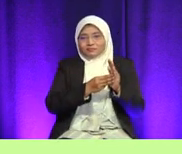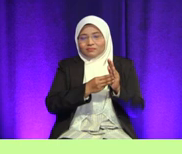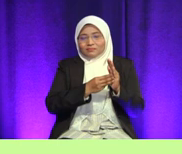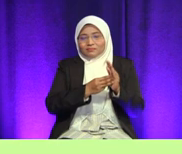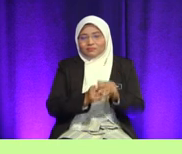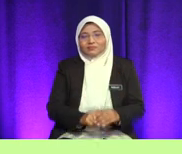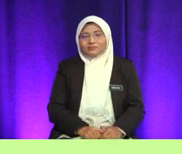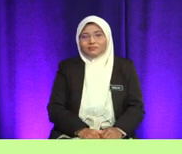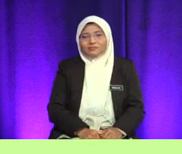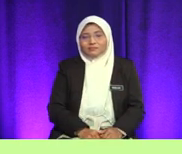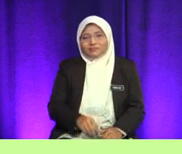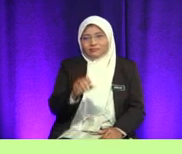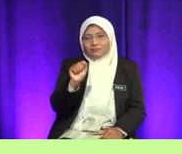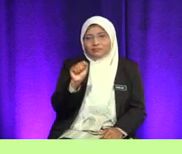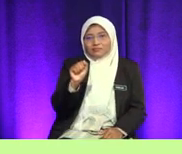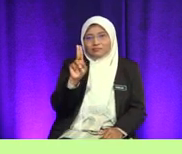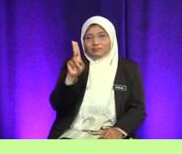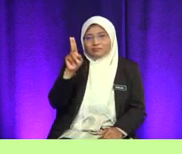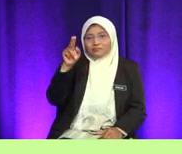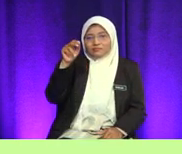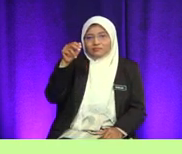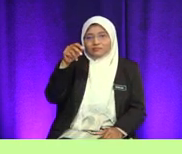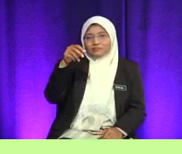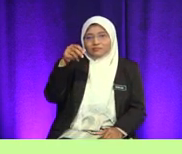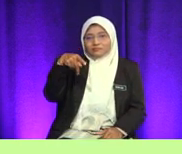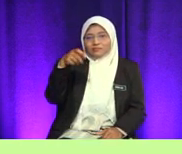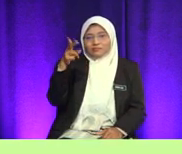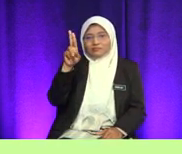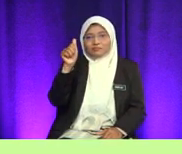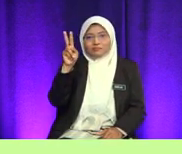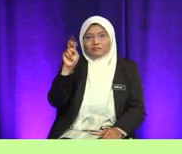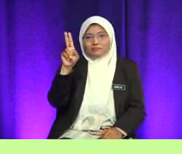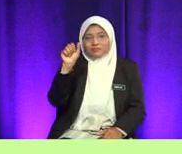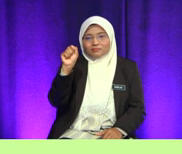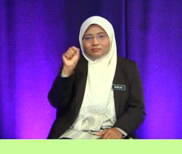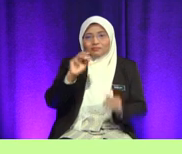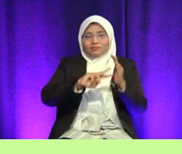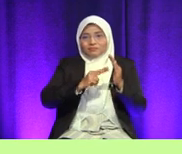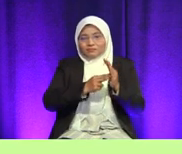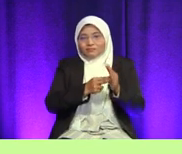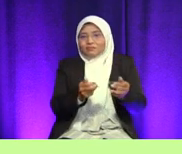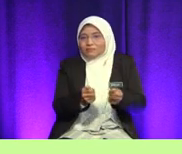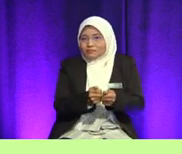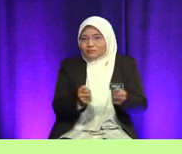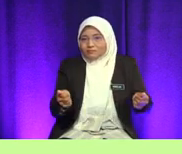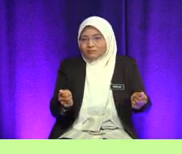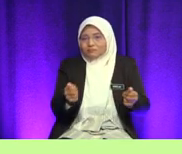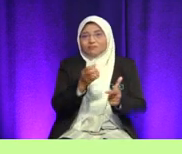atau superanus yang bermaksud Agung atau tertinggi